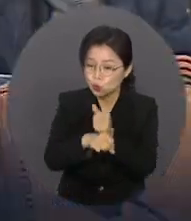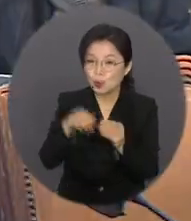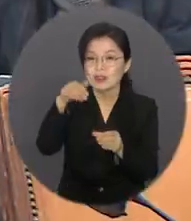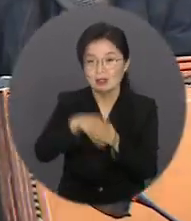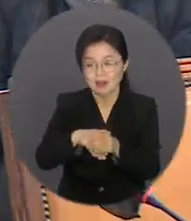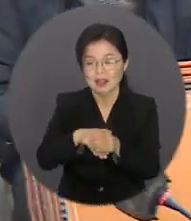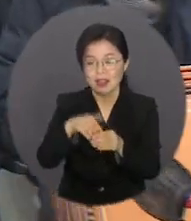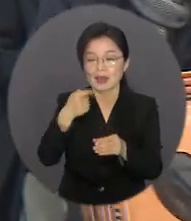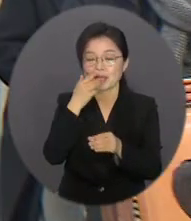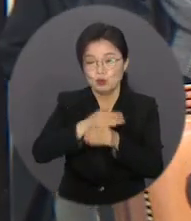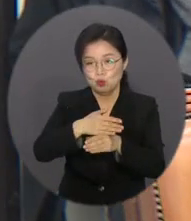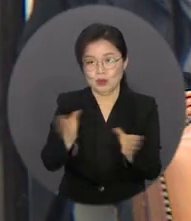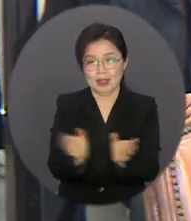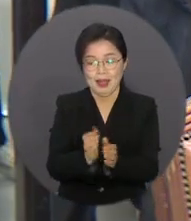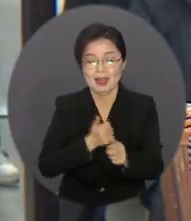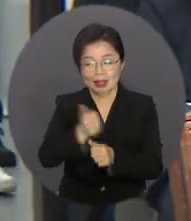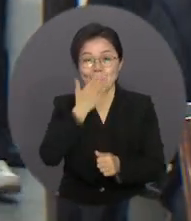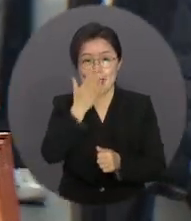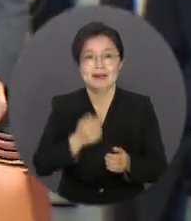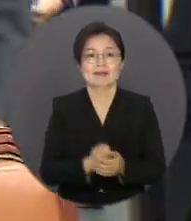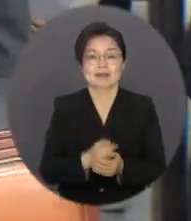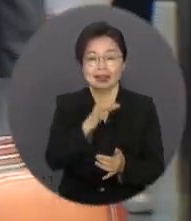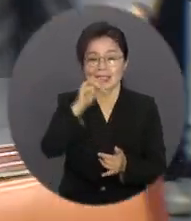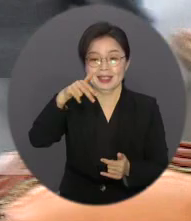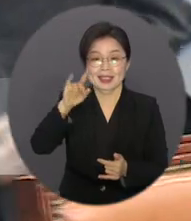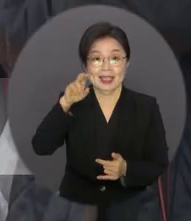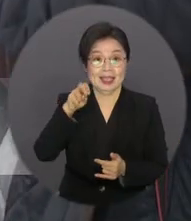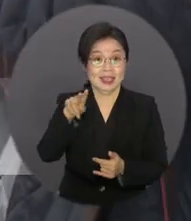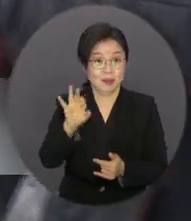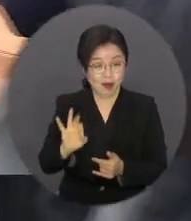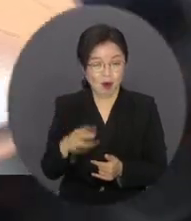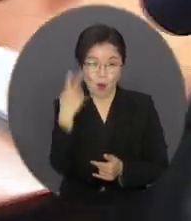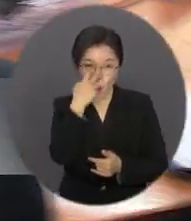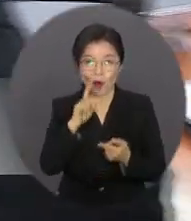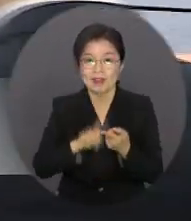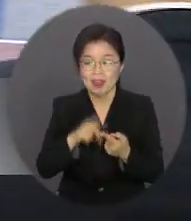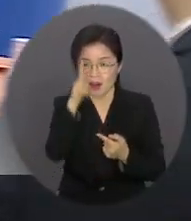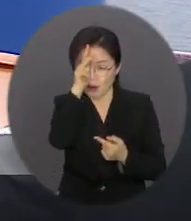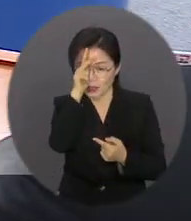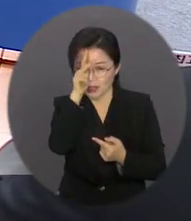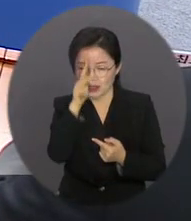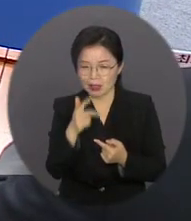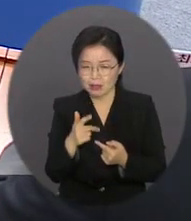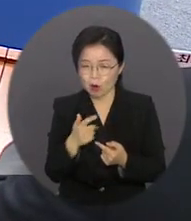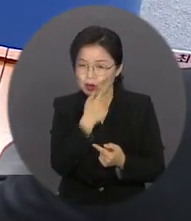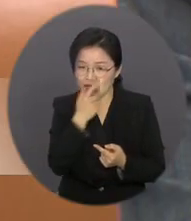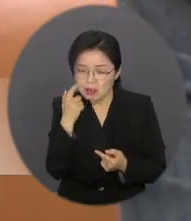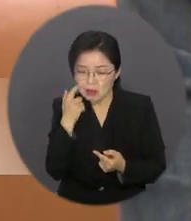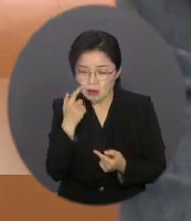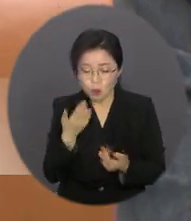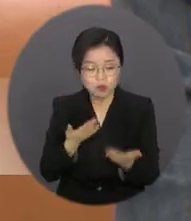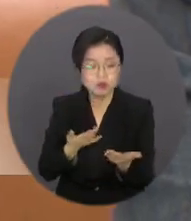있다. 검찰이 진행하고 있는 이재명 당대표에 대한 수사에 대해서는 검찰이 직접적인 증거도 제시하지